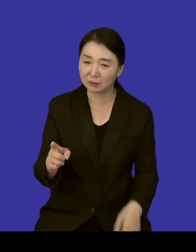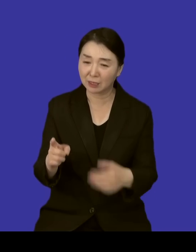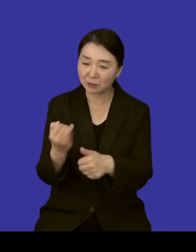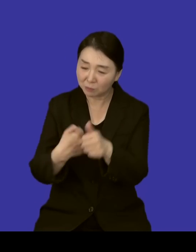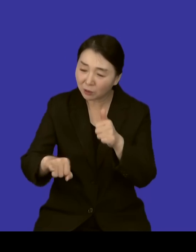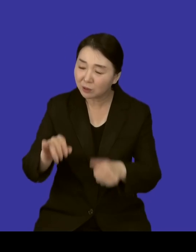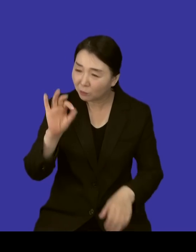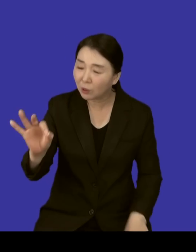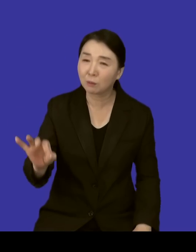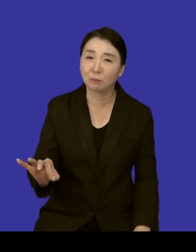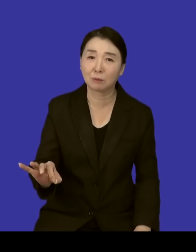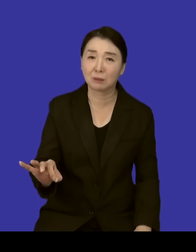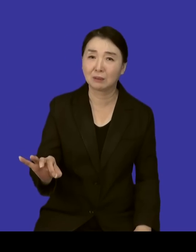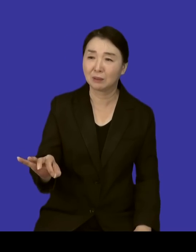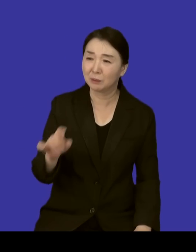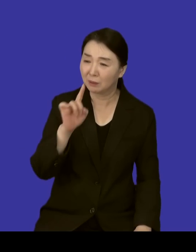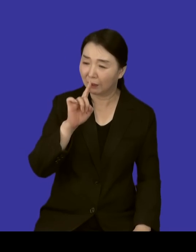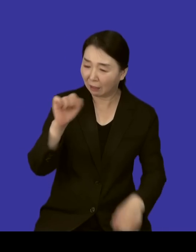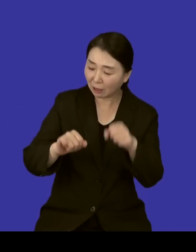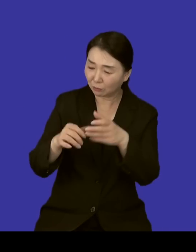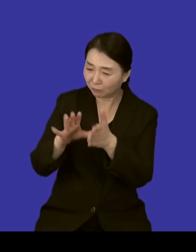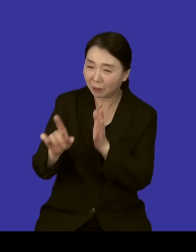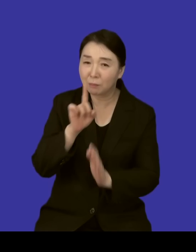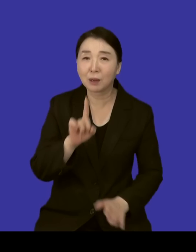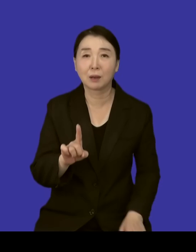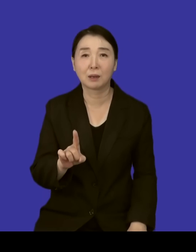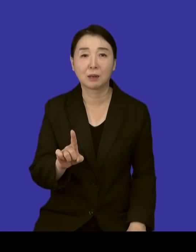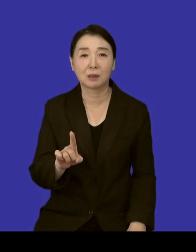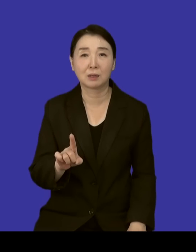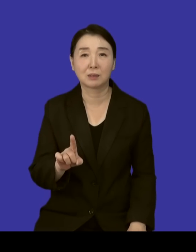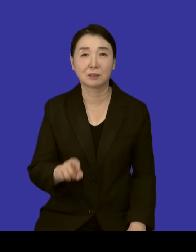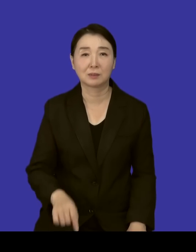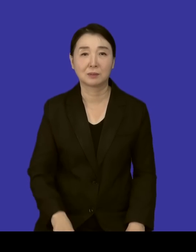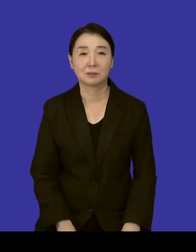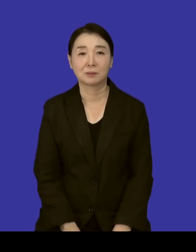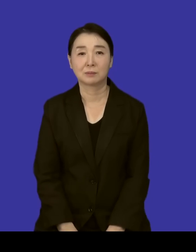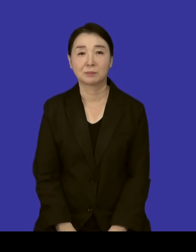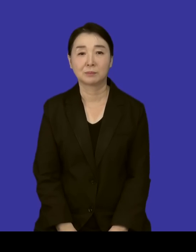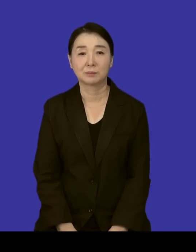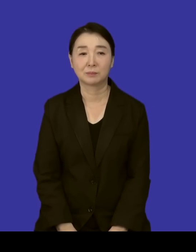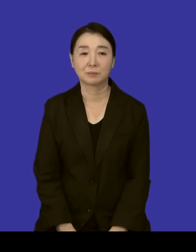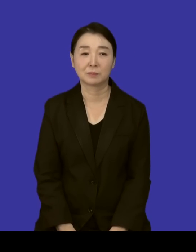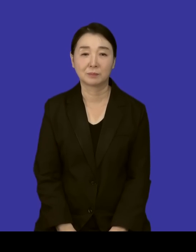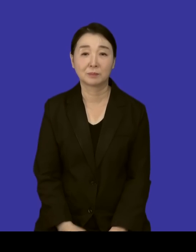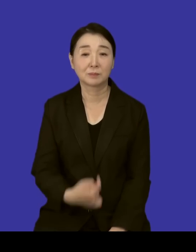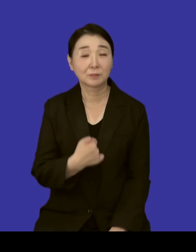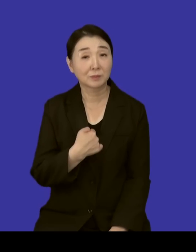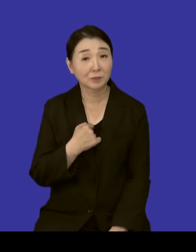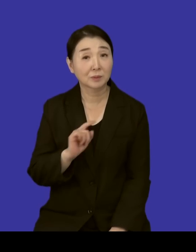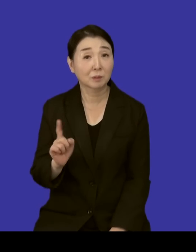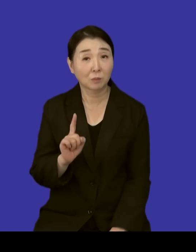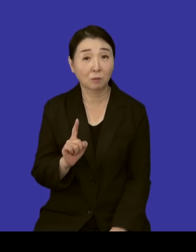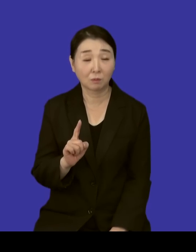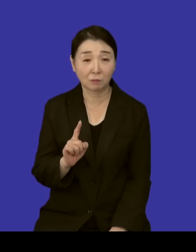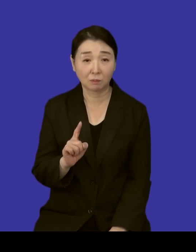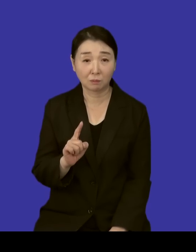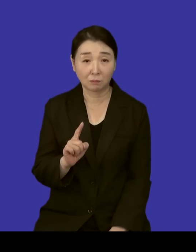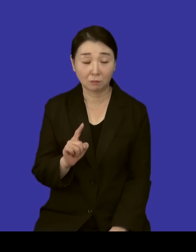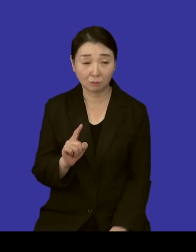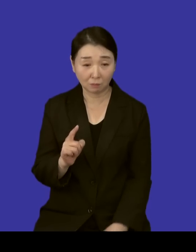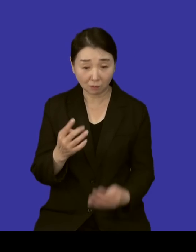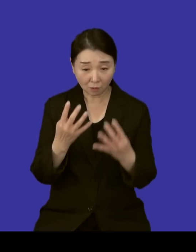이게 말이 안 되는 일을 한다고 그래가지고 제가 그때 이제 아니 내가 감옥에 시집 온